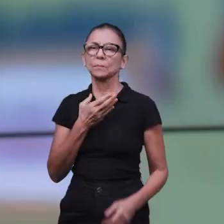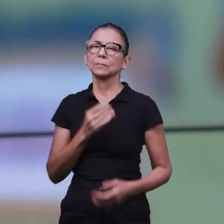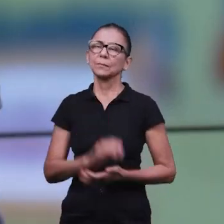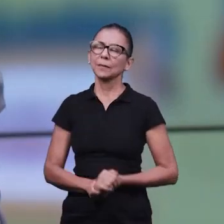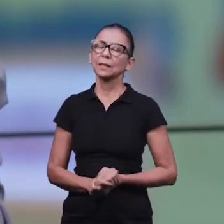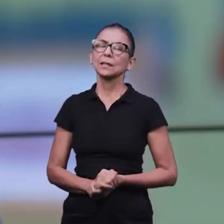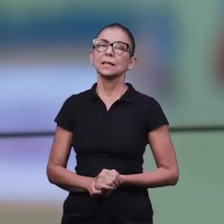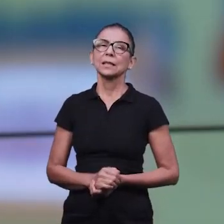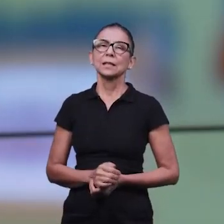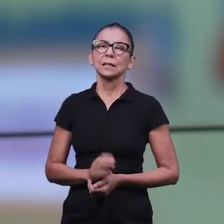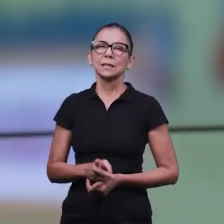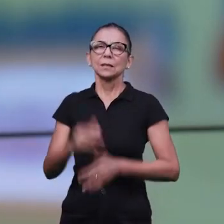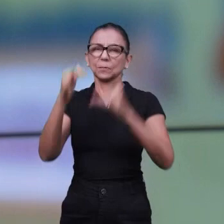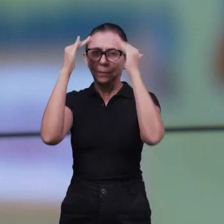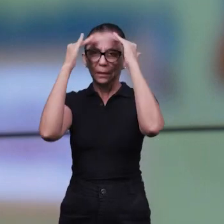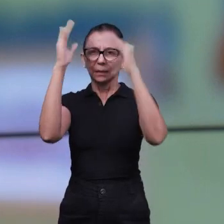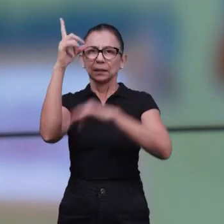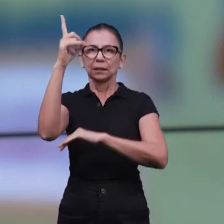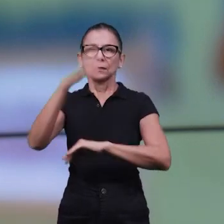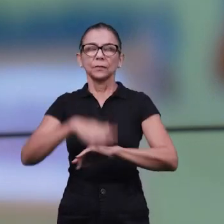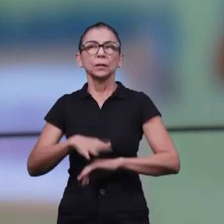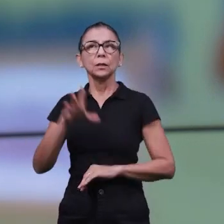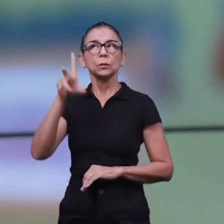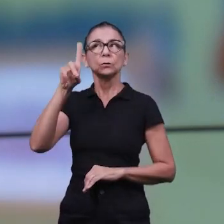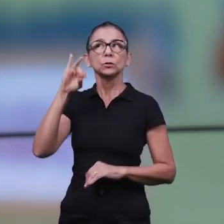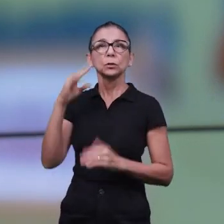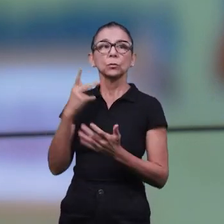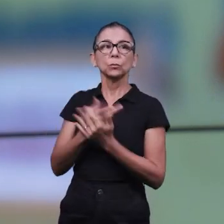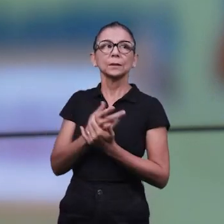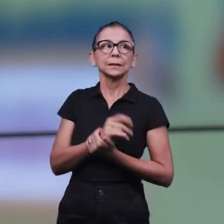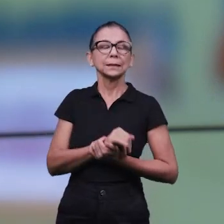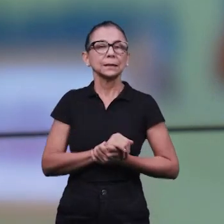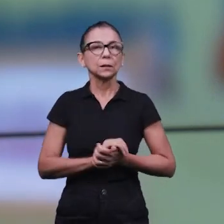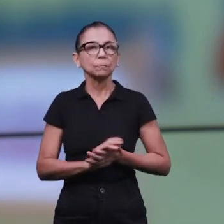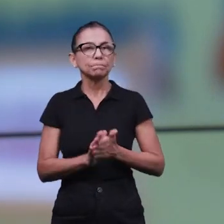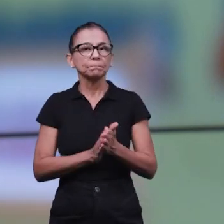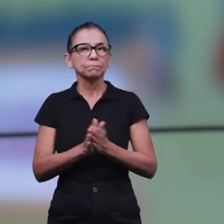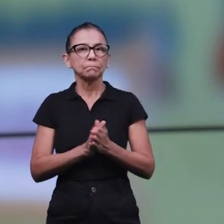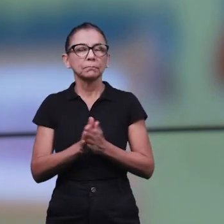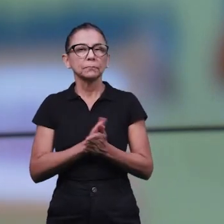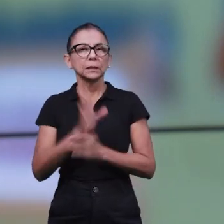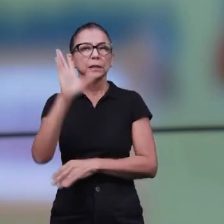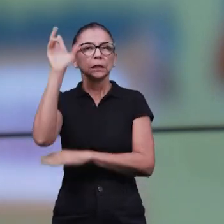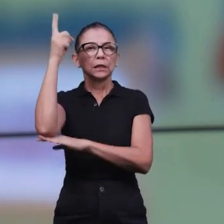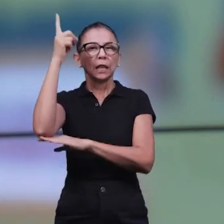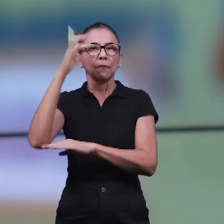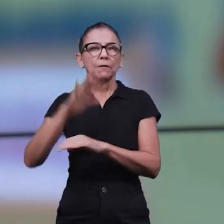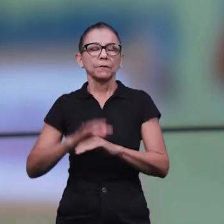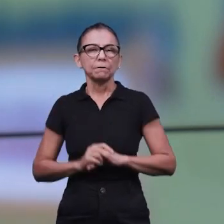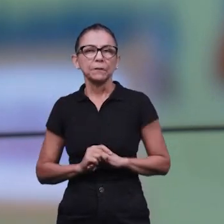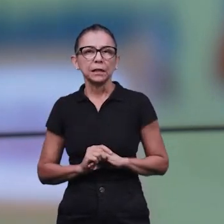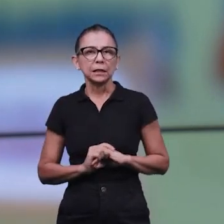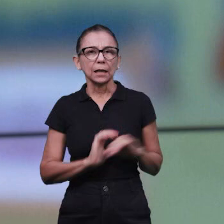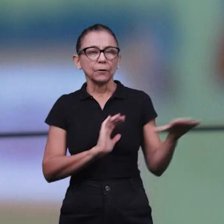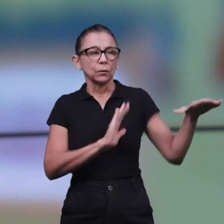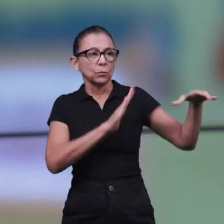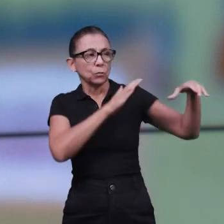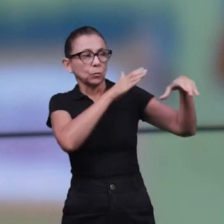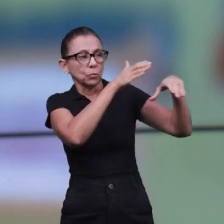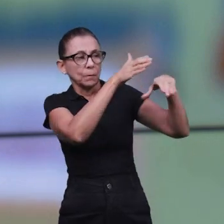en tout. Une certaine fois, David était dans la forteresse, dans la grotte